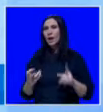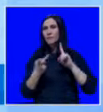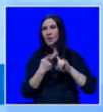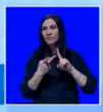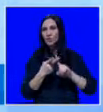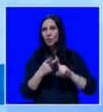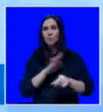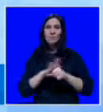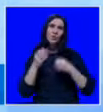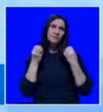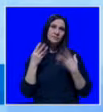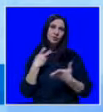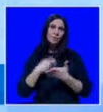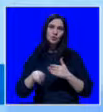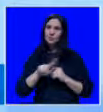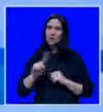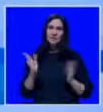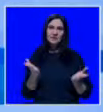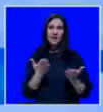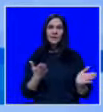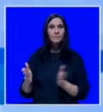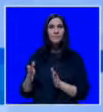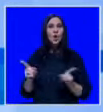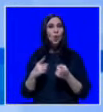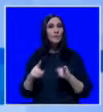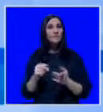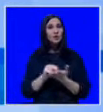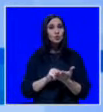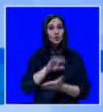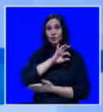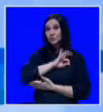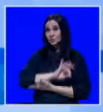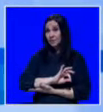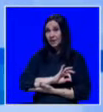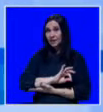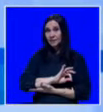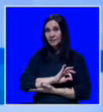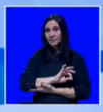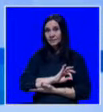второ, напълно е възможно и просто да не стане. Управляващите обаче отчитат успех.